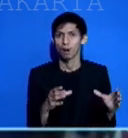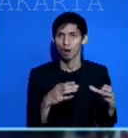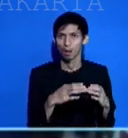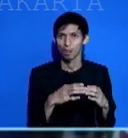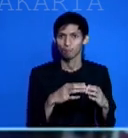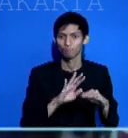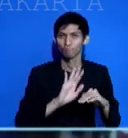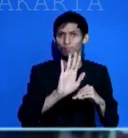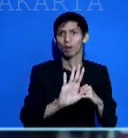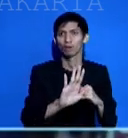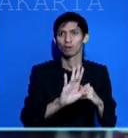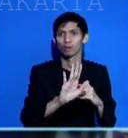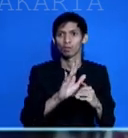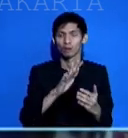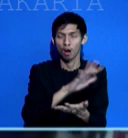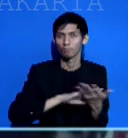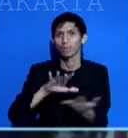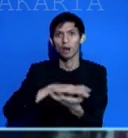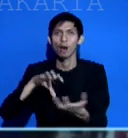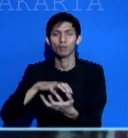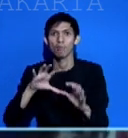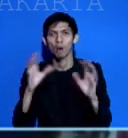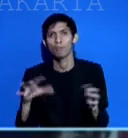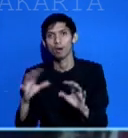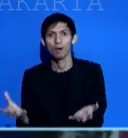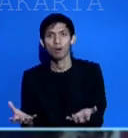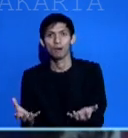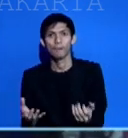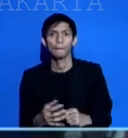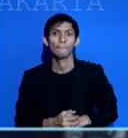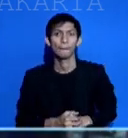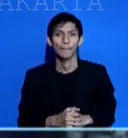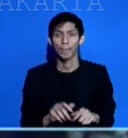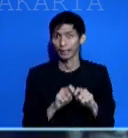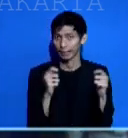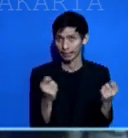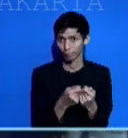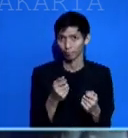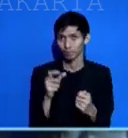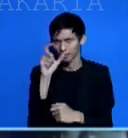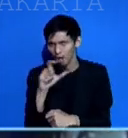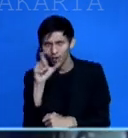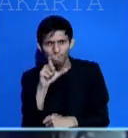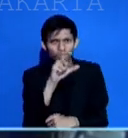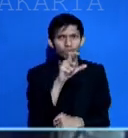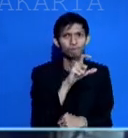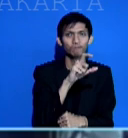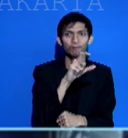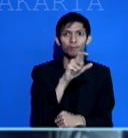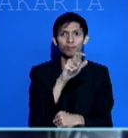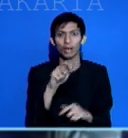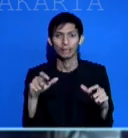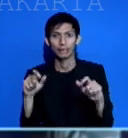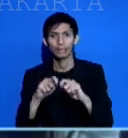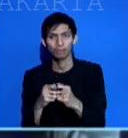sudah berantakan. Itu. Kemudian tim sudah melakukan sementara melakukan penyelidikan, tim gabungan baik dari